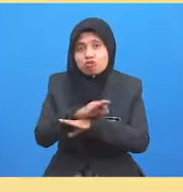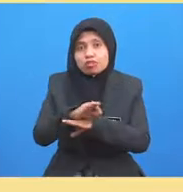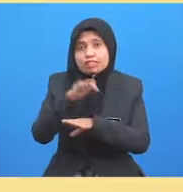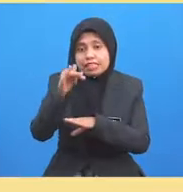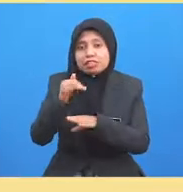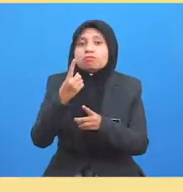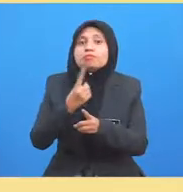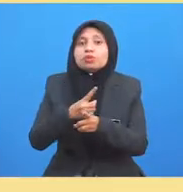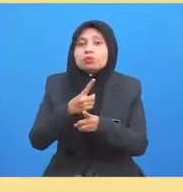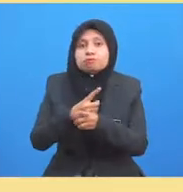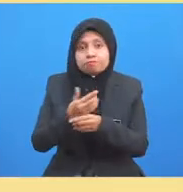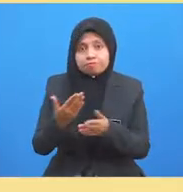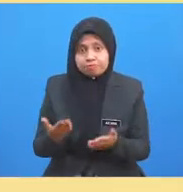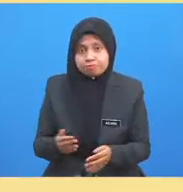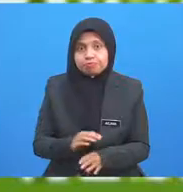yang sebenar.